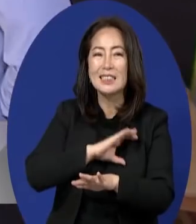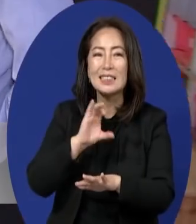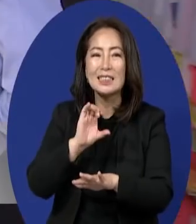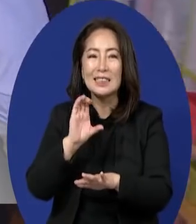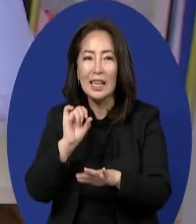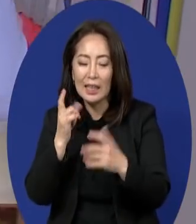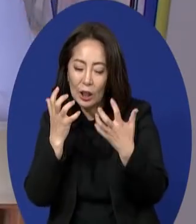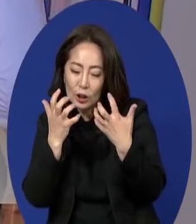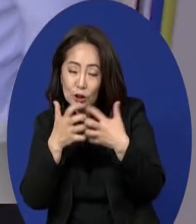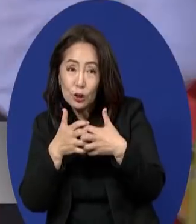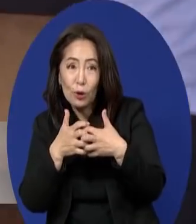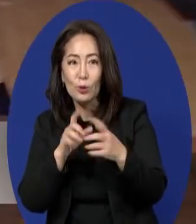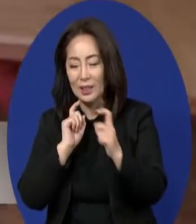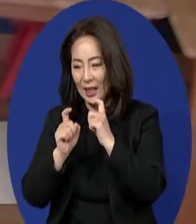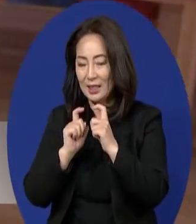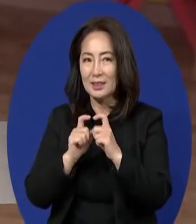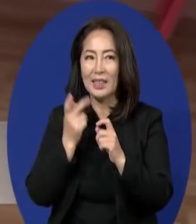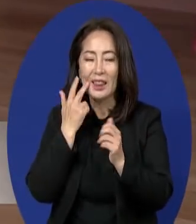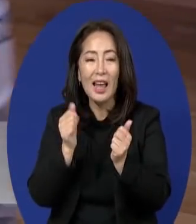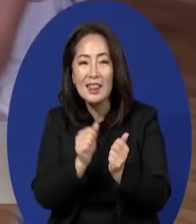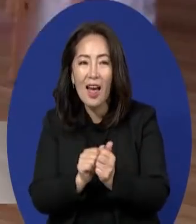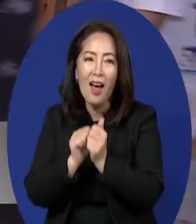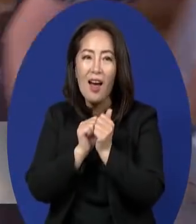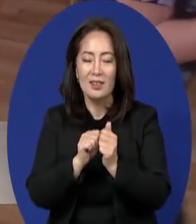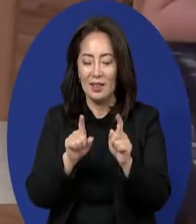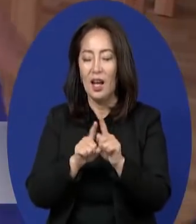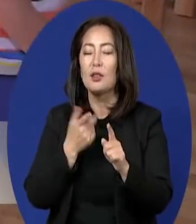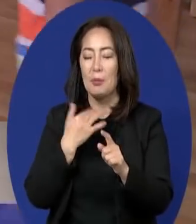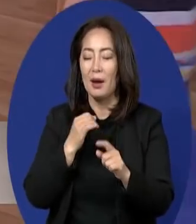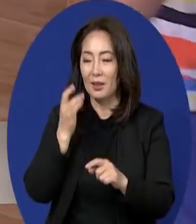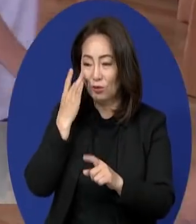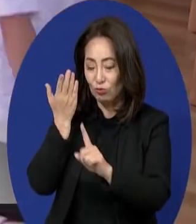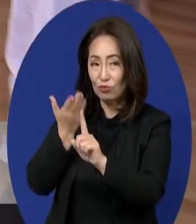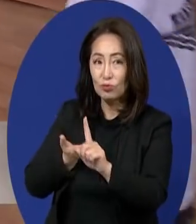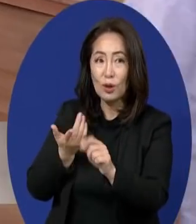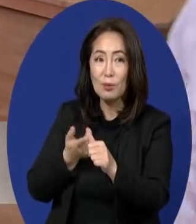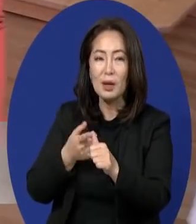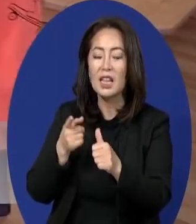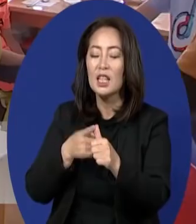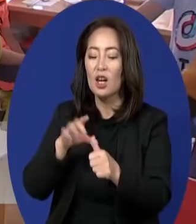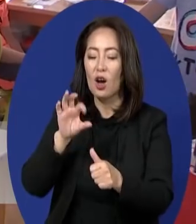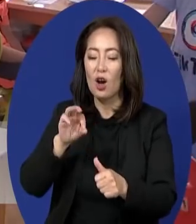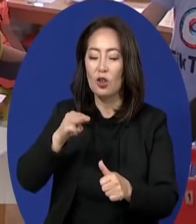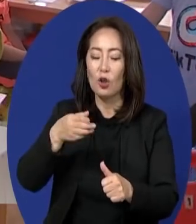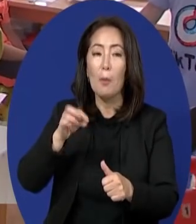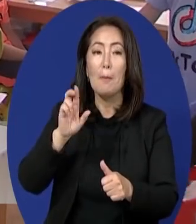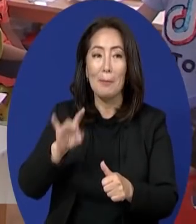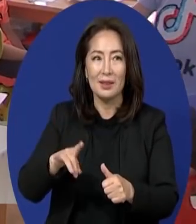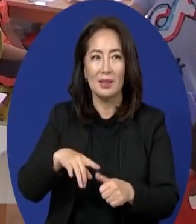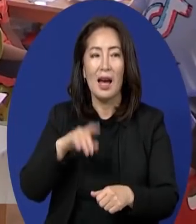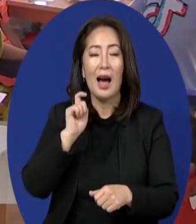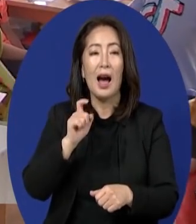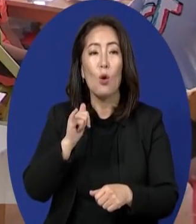тохируулан харьцдаг. Ихэвчлэн найз нь мэт байдаг гэдгээ ярих энэ залуу бол Отгонбат. Тэрээр хан уул дүүргийн Монгол бэлэг